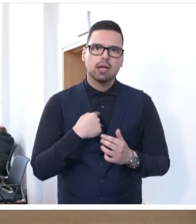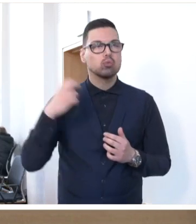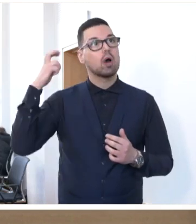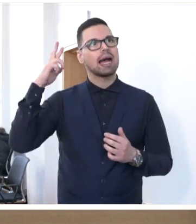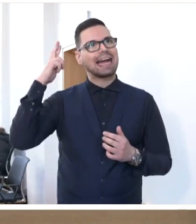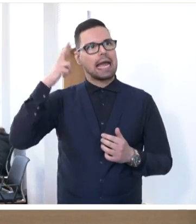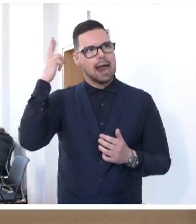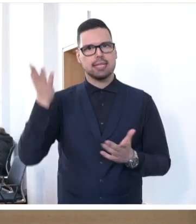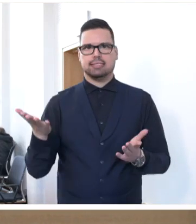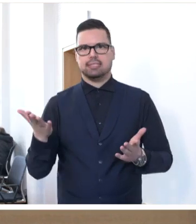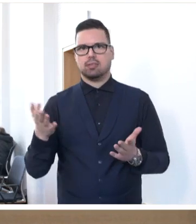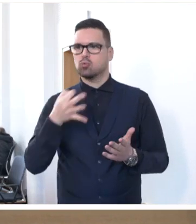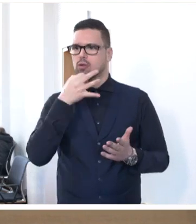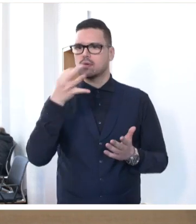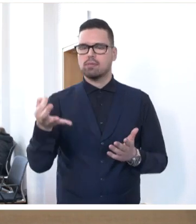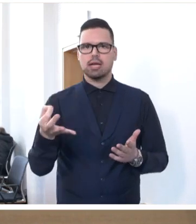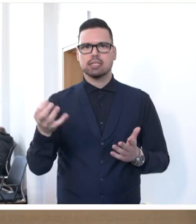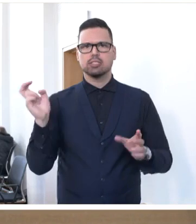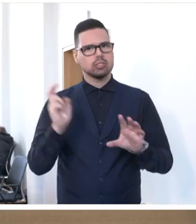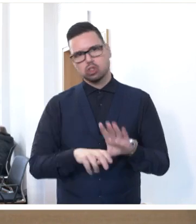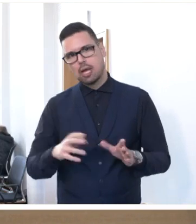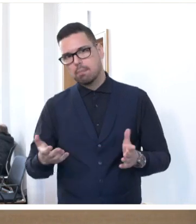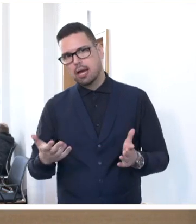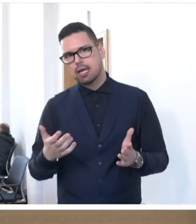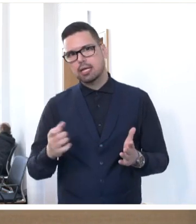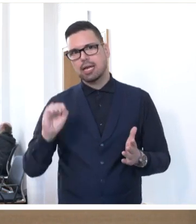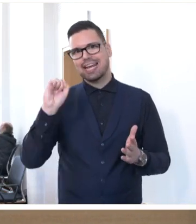realistisch. Und ich frage Sie, waren Sie nicht dabei, als wir das